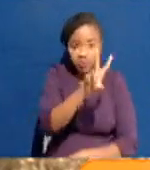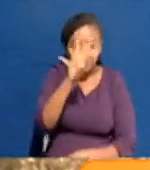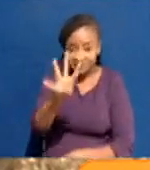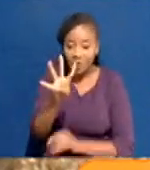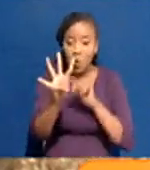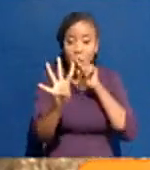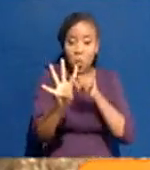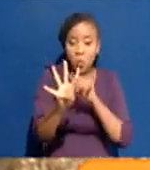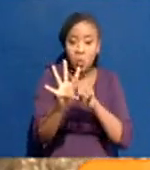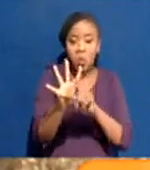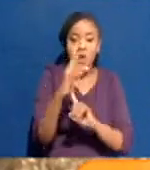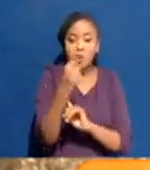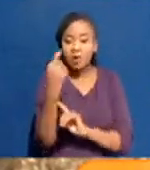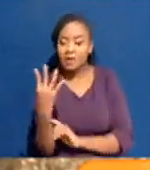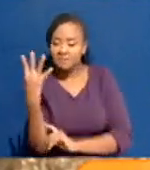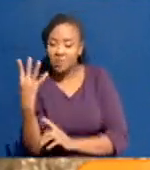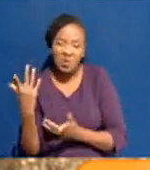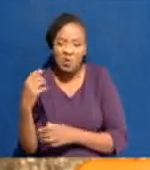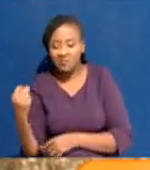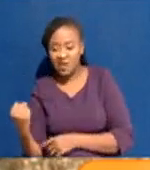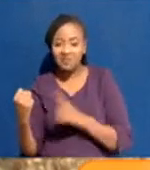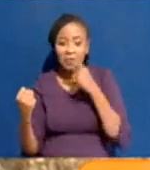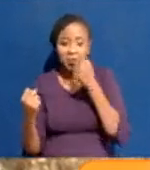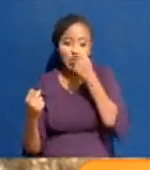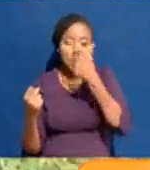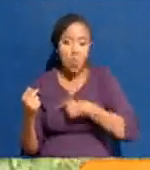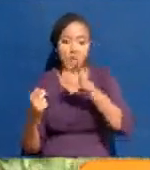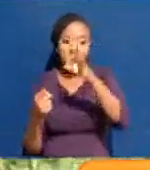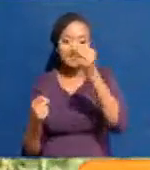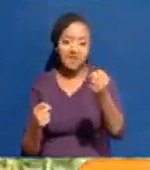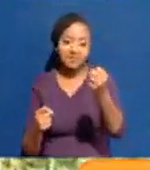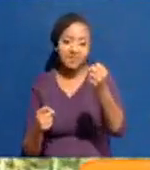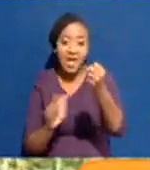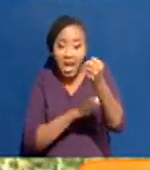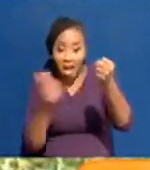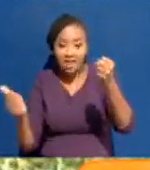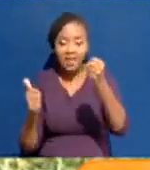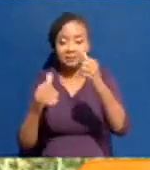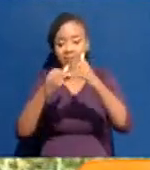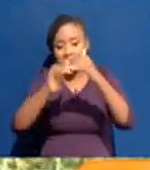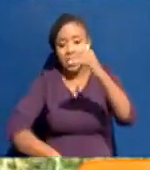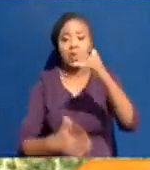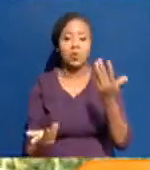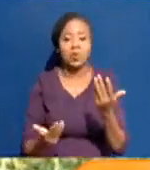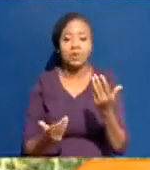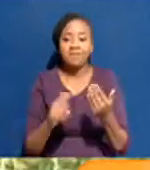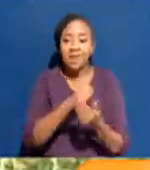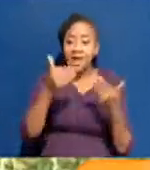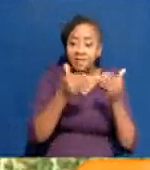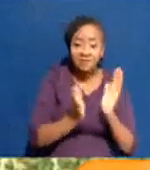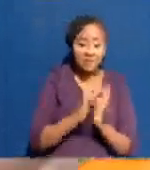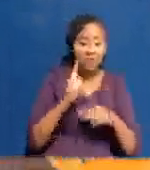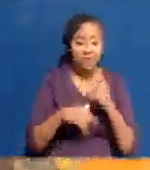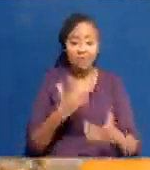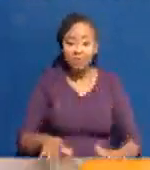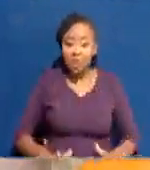ni kama tu watu wa 4 ama watano ambao wamepitisha miaka ya 35. Familia nyingi zilizowapoteza wapendwa wao zimesalia kuishi